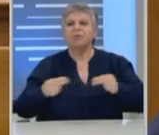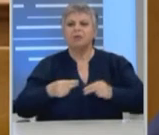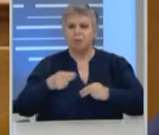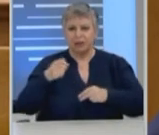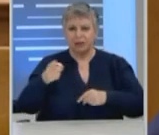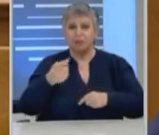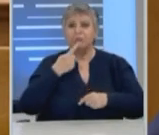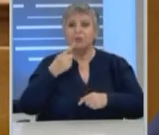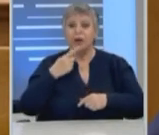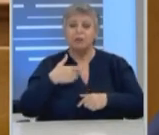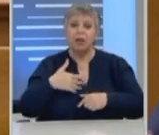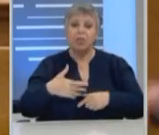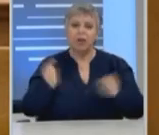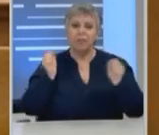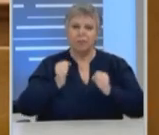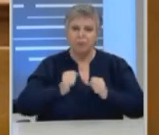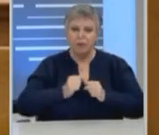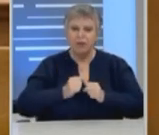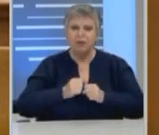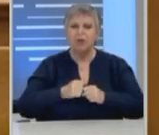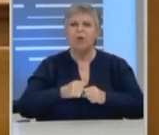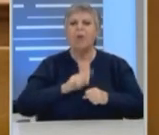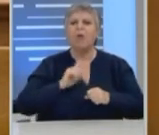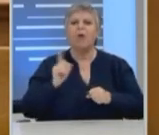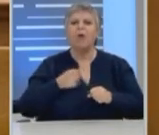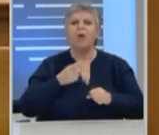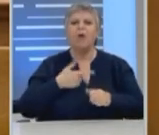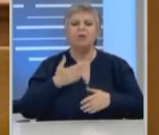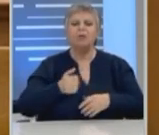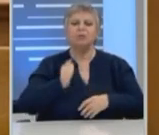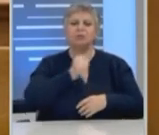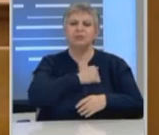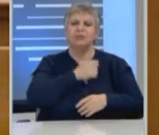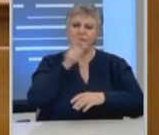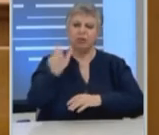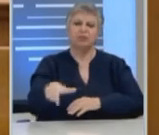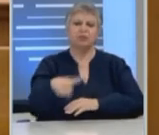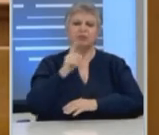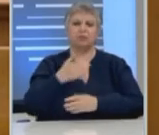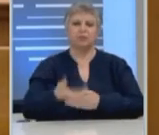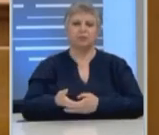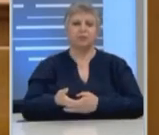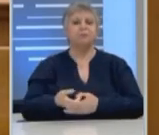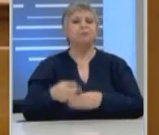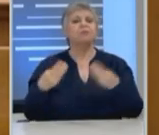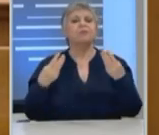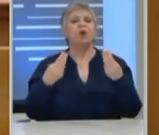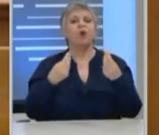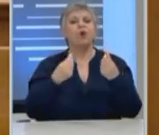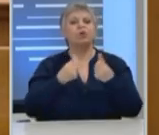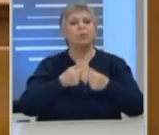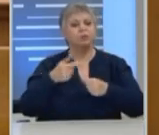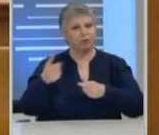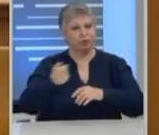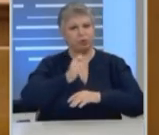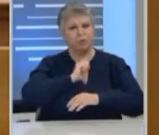προφητεύει. Και ξέρετε, αυτή η στρατηγική που έχετε επιλέξει, και πολιτική στρατηγική